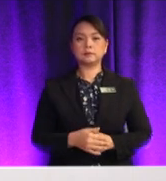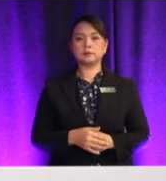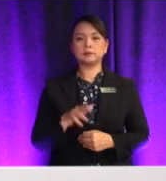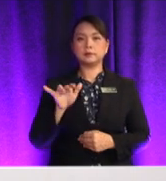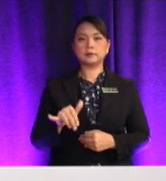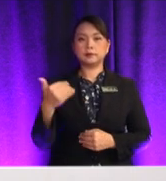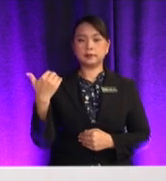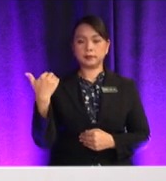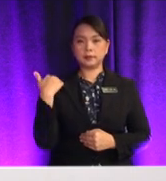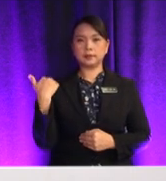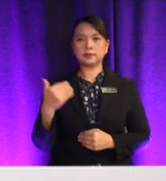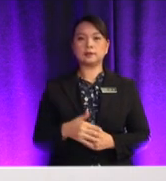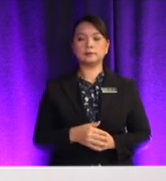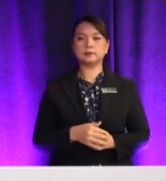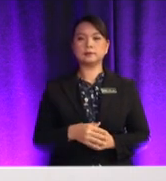tentang program yang dijalankan?